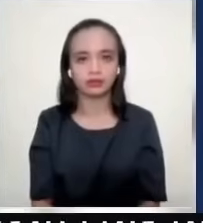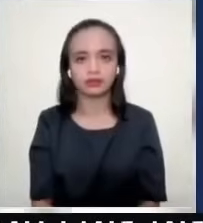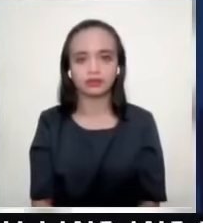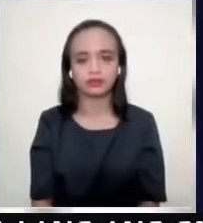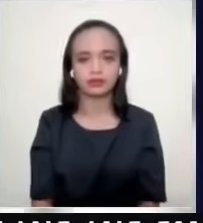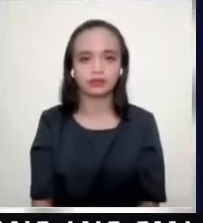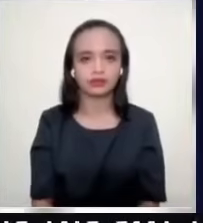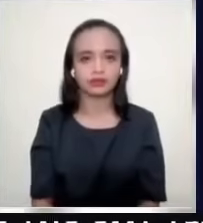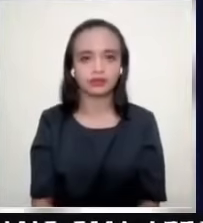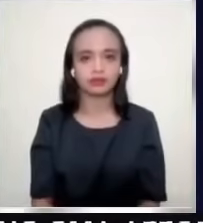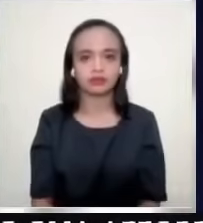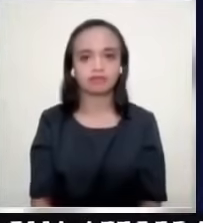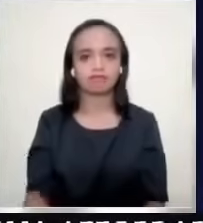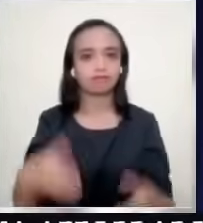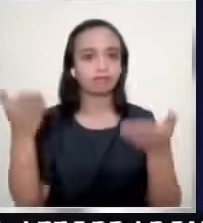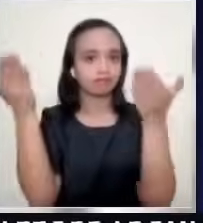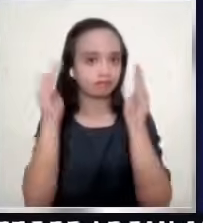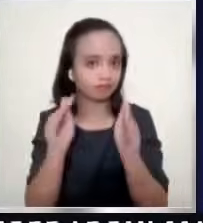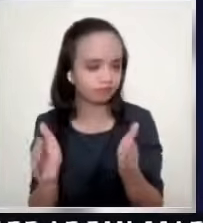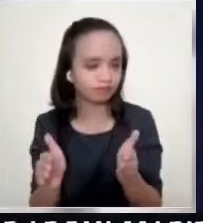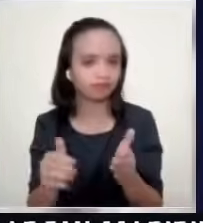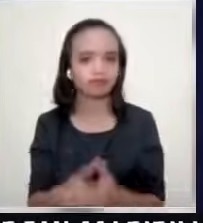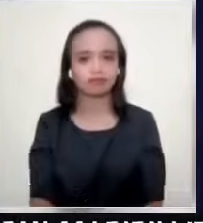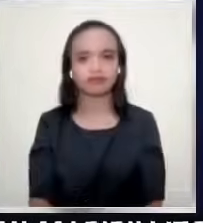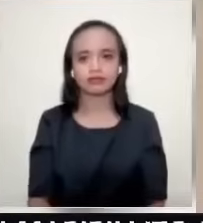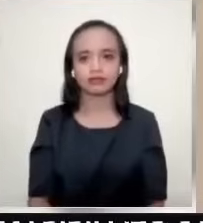Sexy and irresistible.